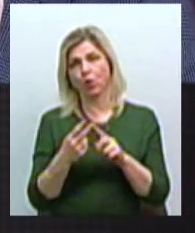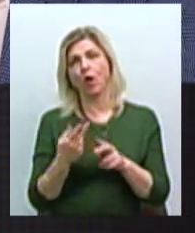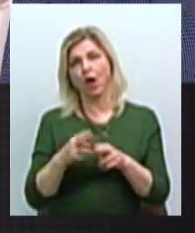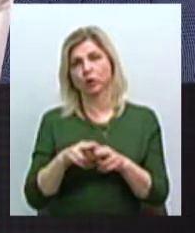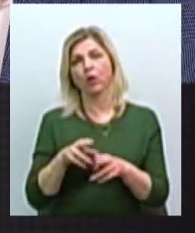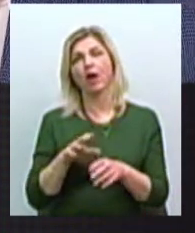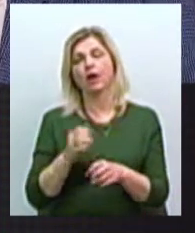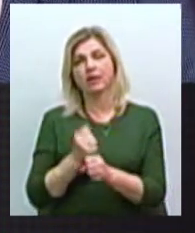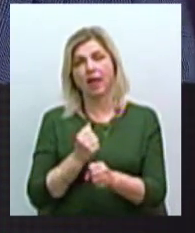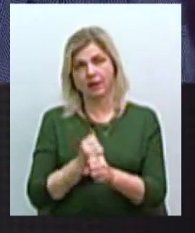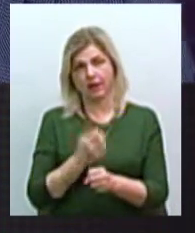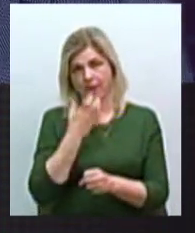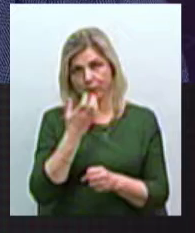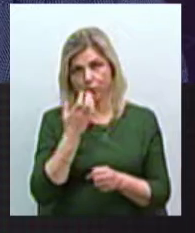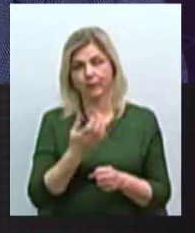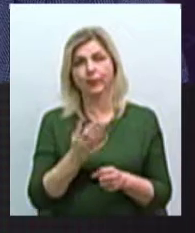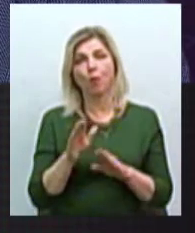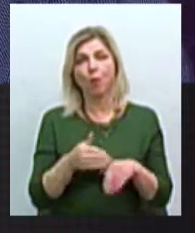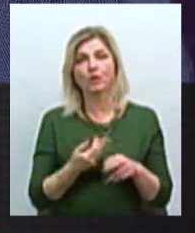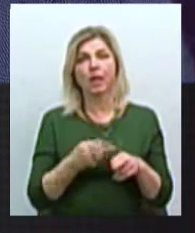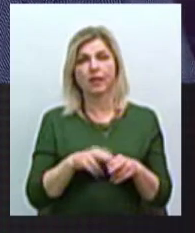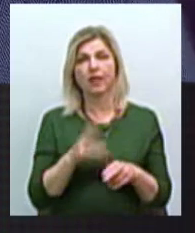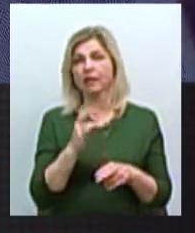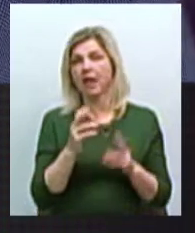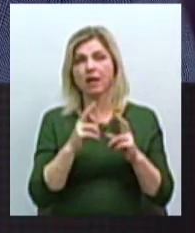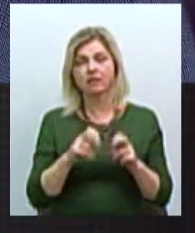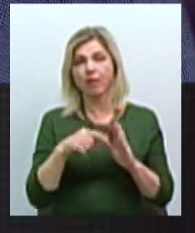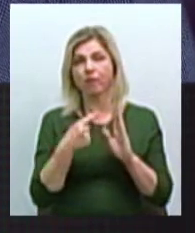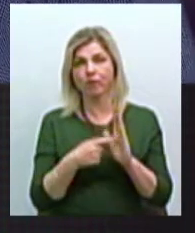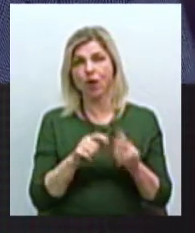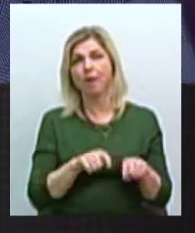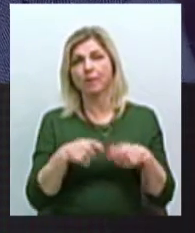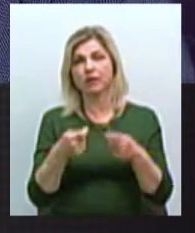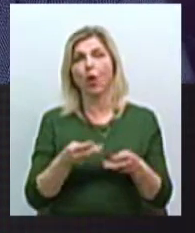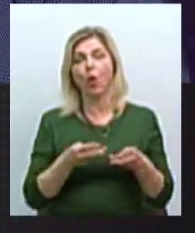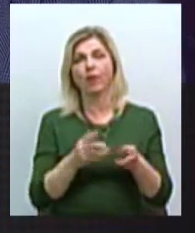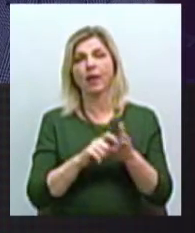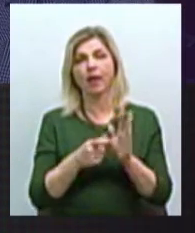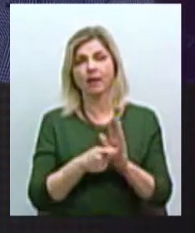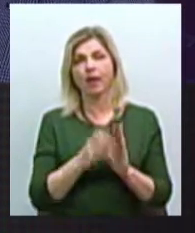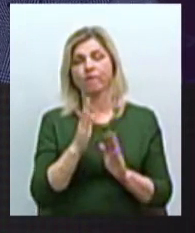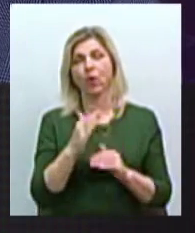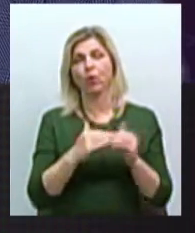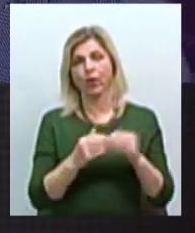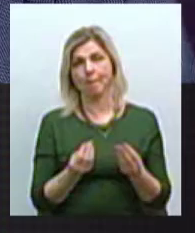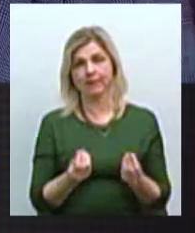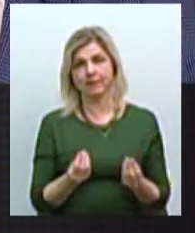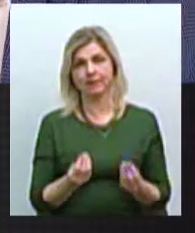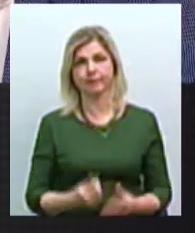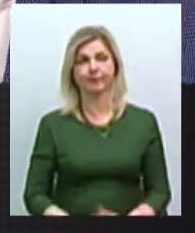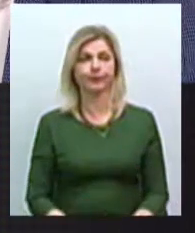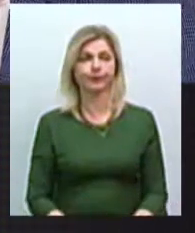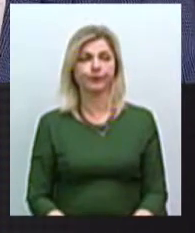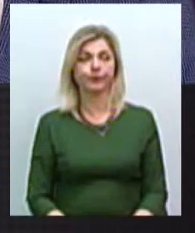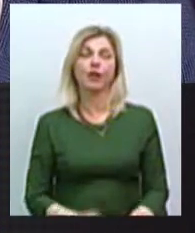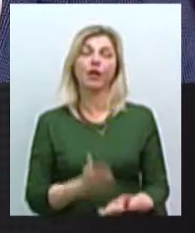генерировать тепло, и после этого не рассматриваете ли вопрос передачи котельных в руки бизнеса?